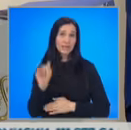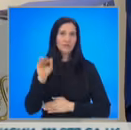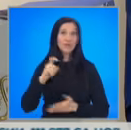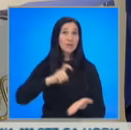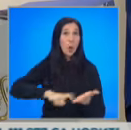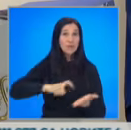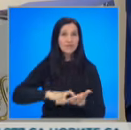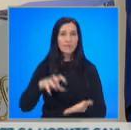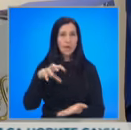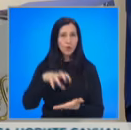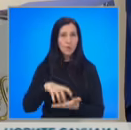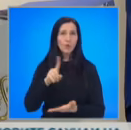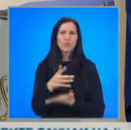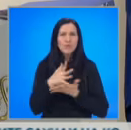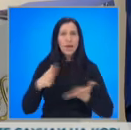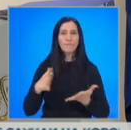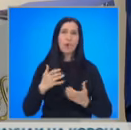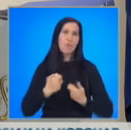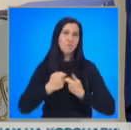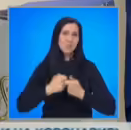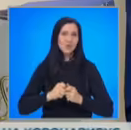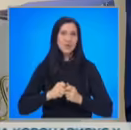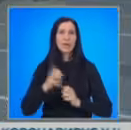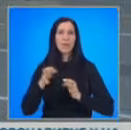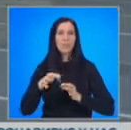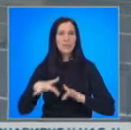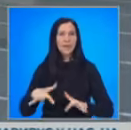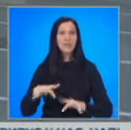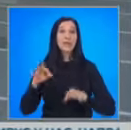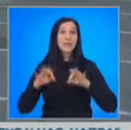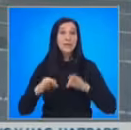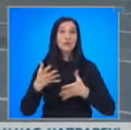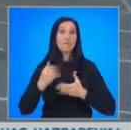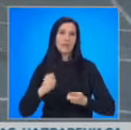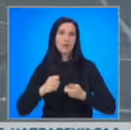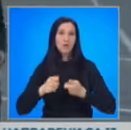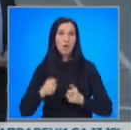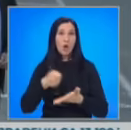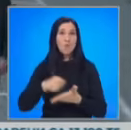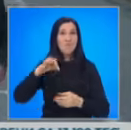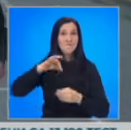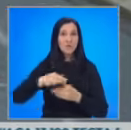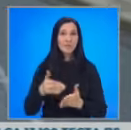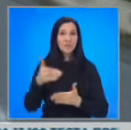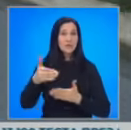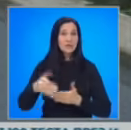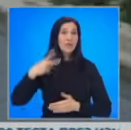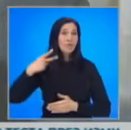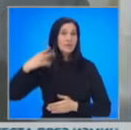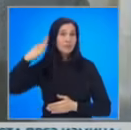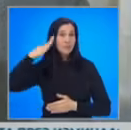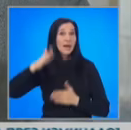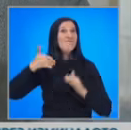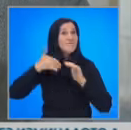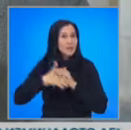групи, тези, които най-много пострадаха от пандемията. Избори без нарушения и купен вот са приоритетите на вицепремиера и